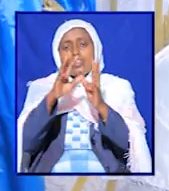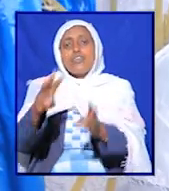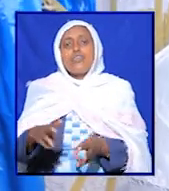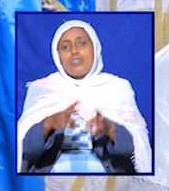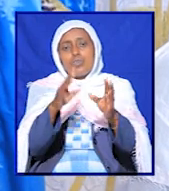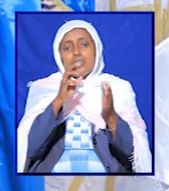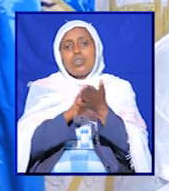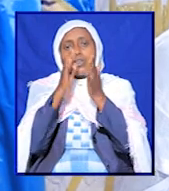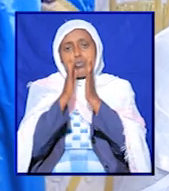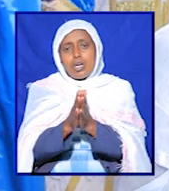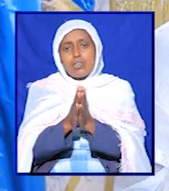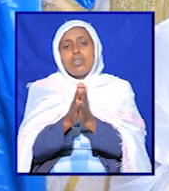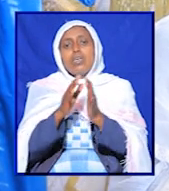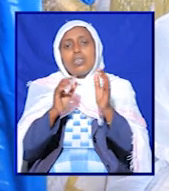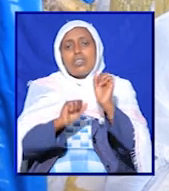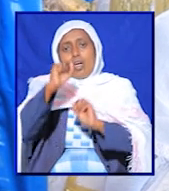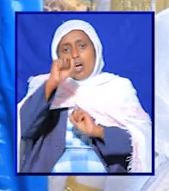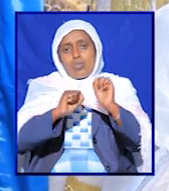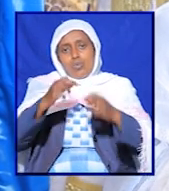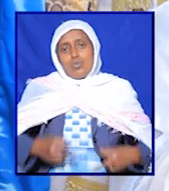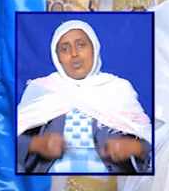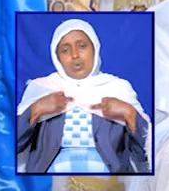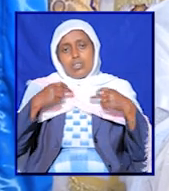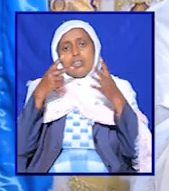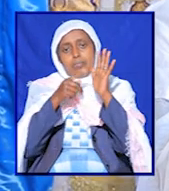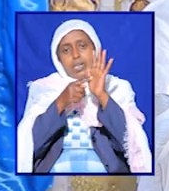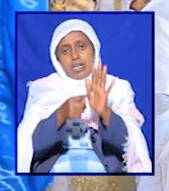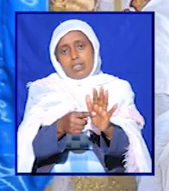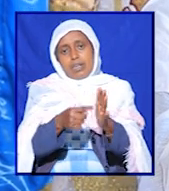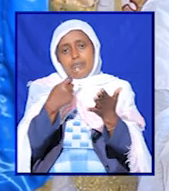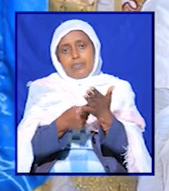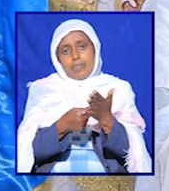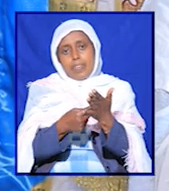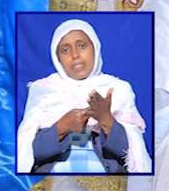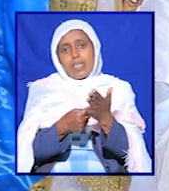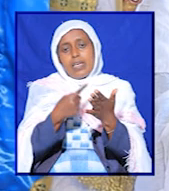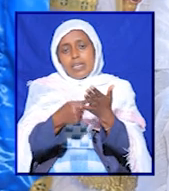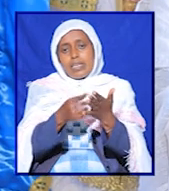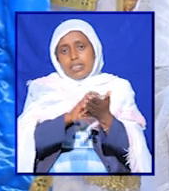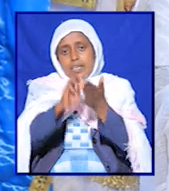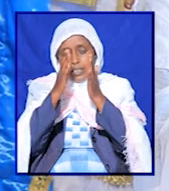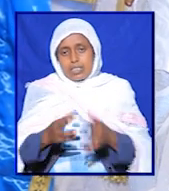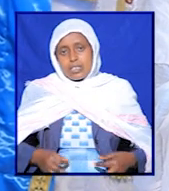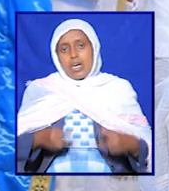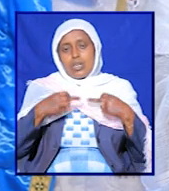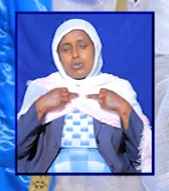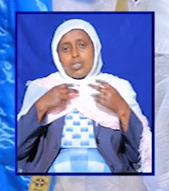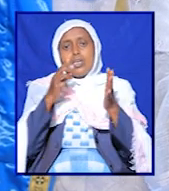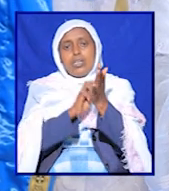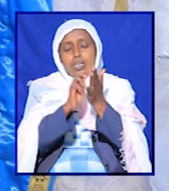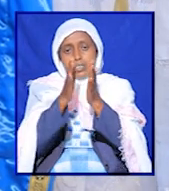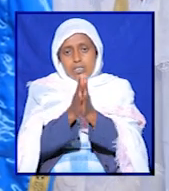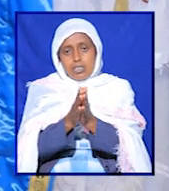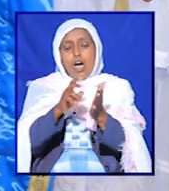የቅዱሳንን የተጋድሎ ህይወት ያመለክታል። ከፊት መንገድ አለብህ፣ የቅድስና ህይወት፣ የቅድስና ጉዞ